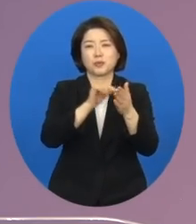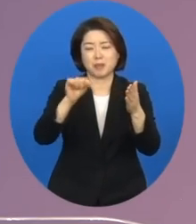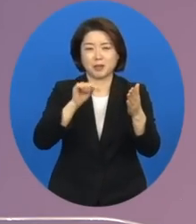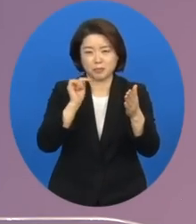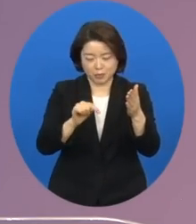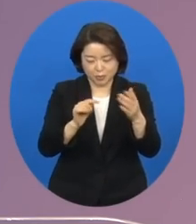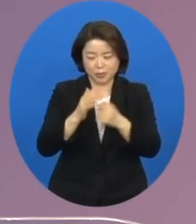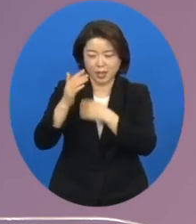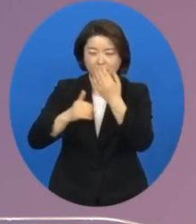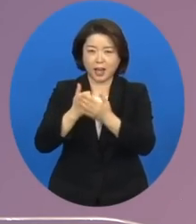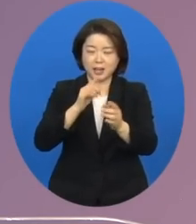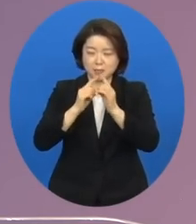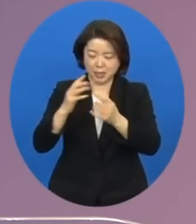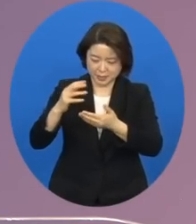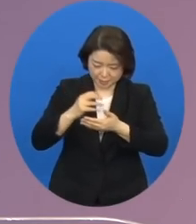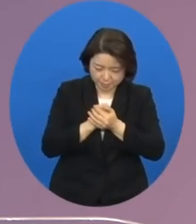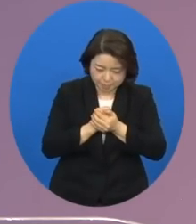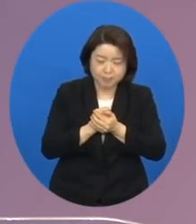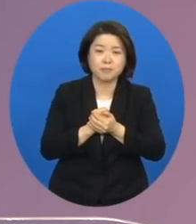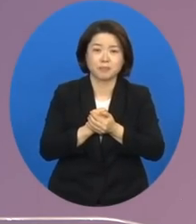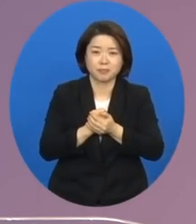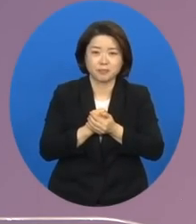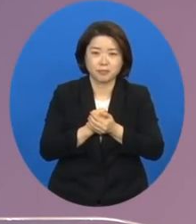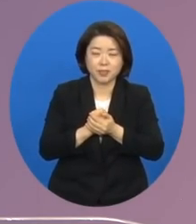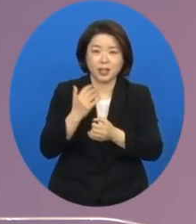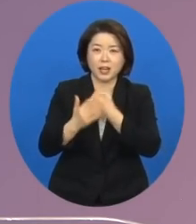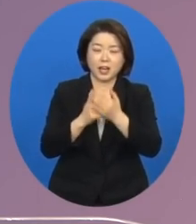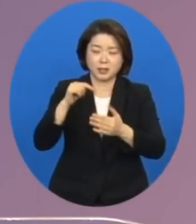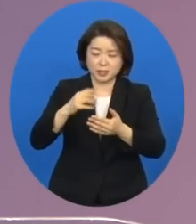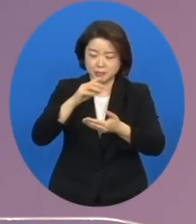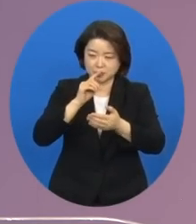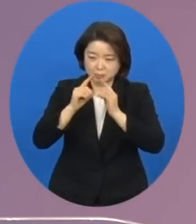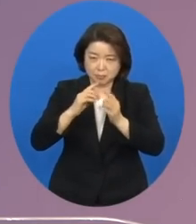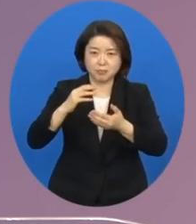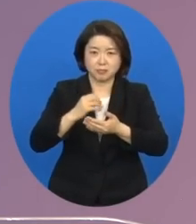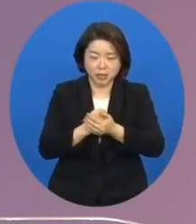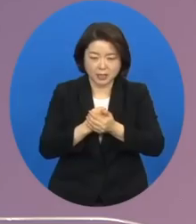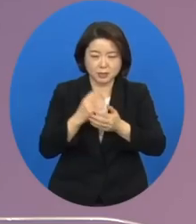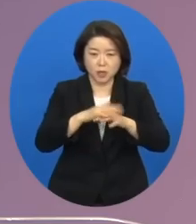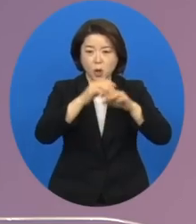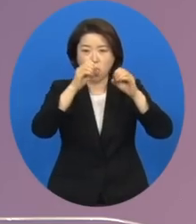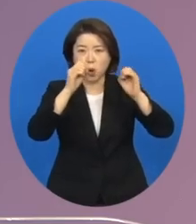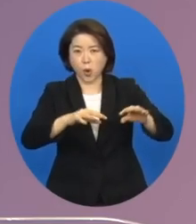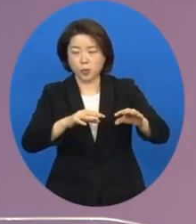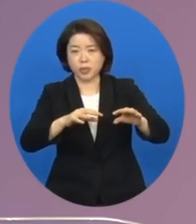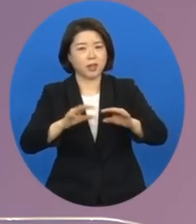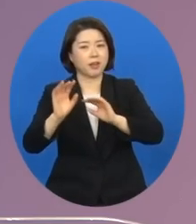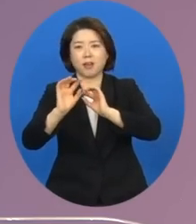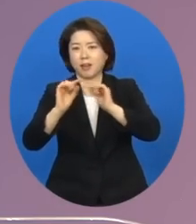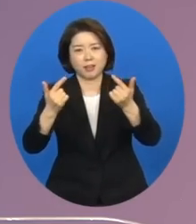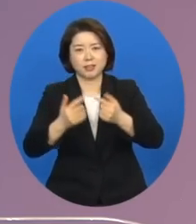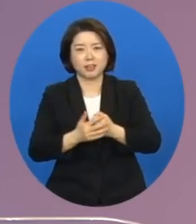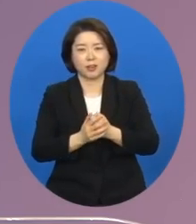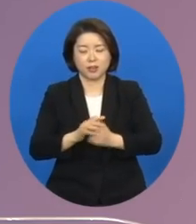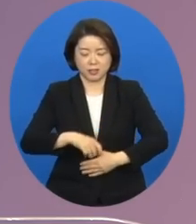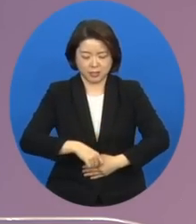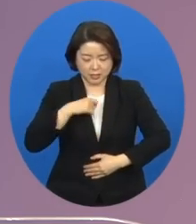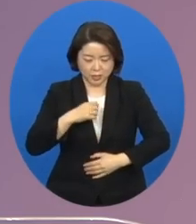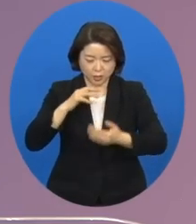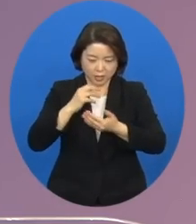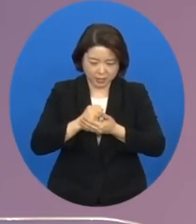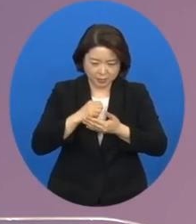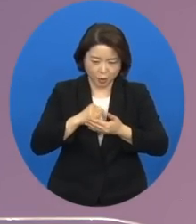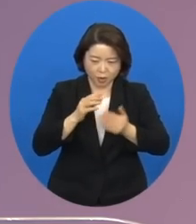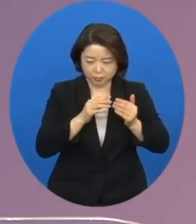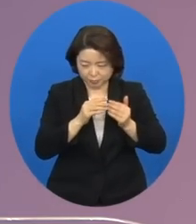하나님의 말씀이 붙잡아졌어요 하나님은 그 말씀을 헛되이 돌리지 않으시고 신실하게 이루어